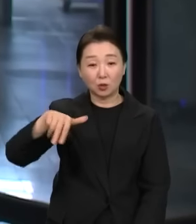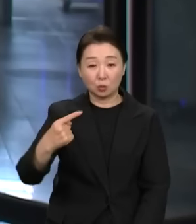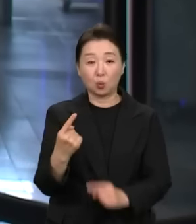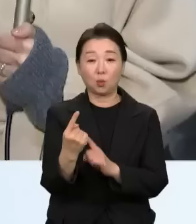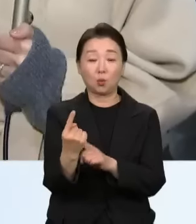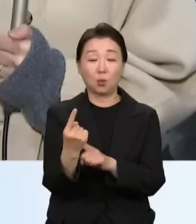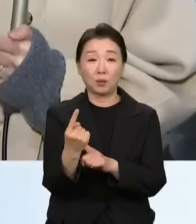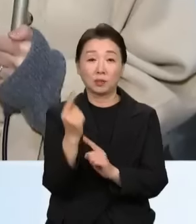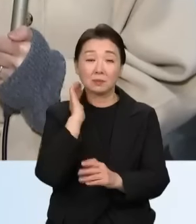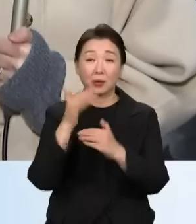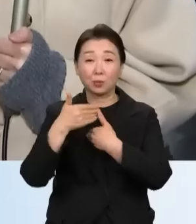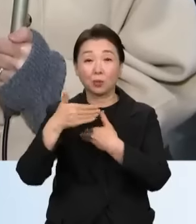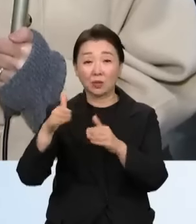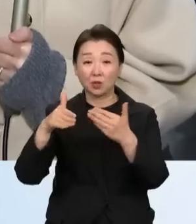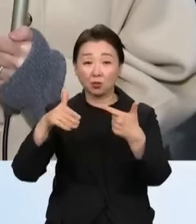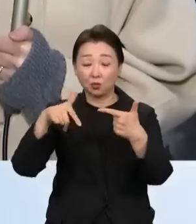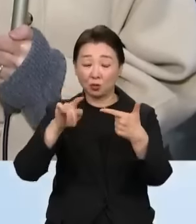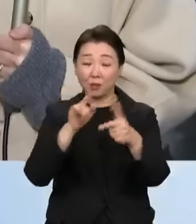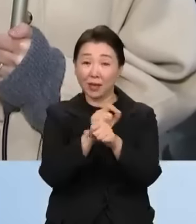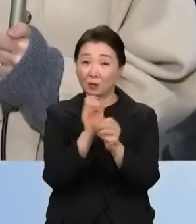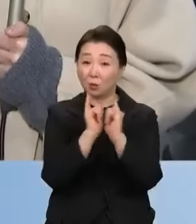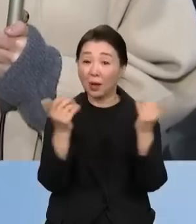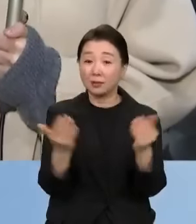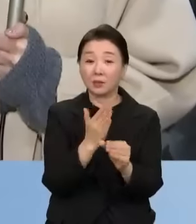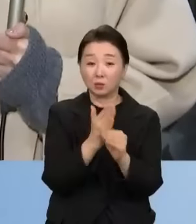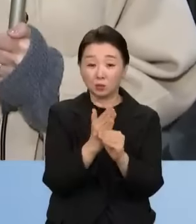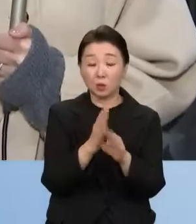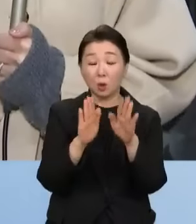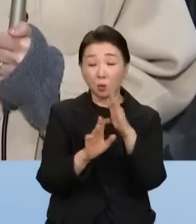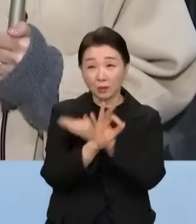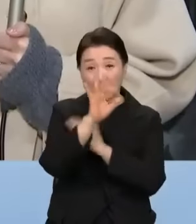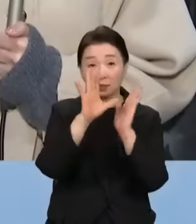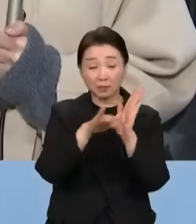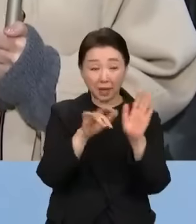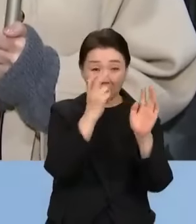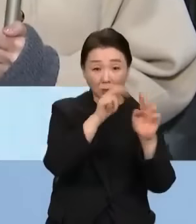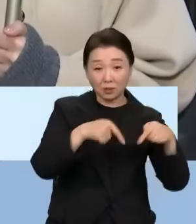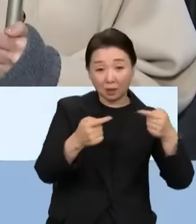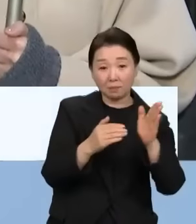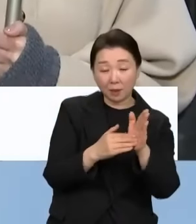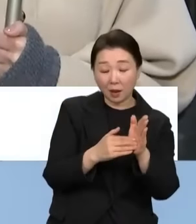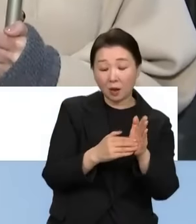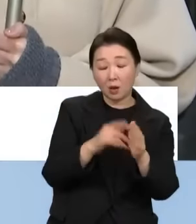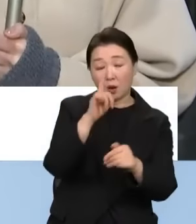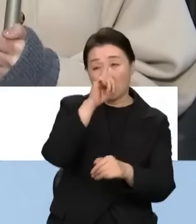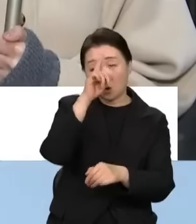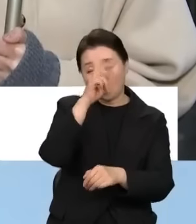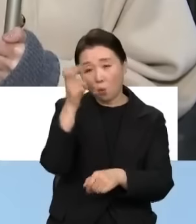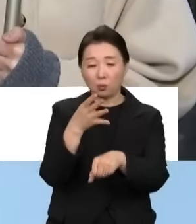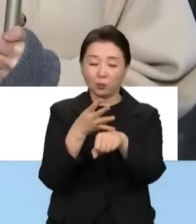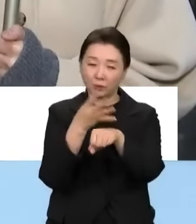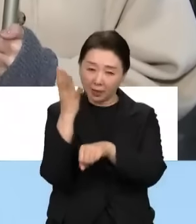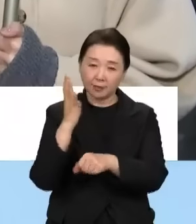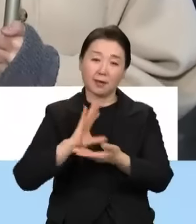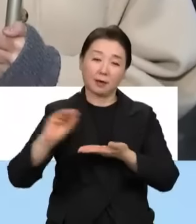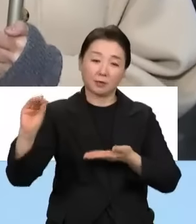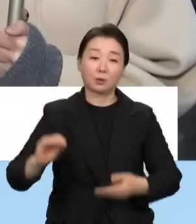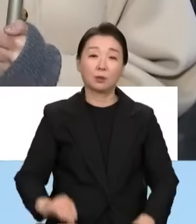지금은 대통령실에서 6급 행정관으로 일하고 있는데요. 오늘 오전에 출석했고요. 오후 4시쯤에 청사를